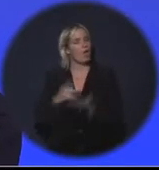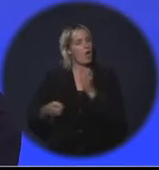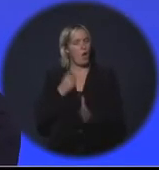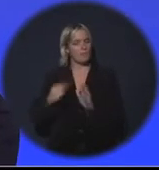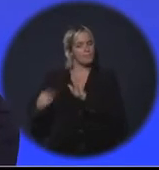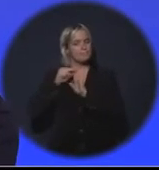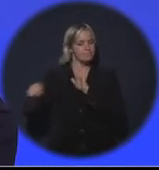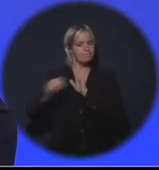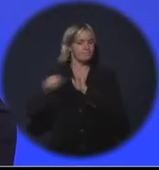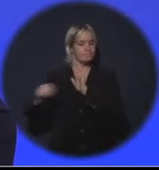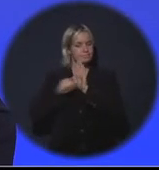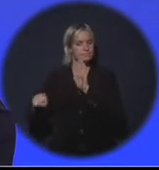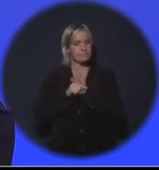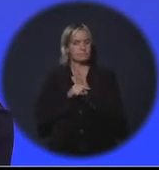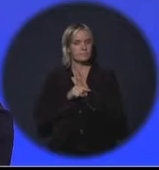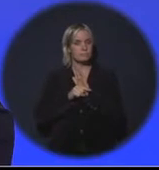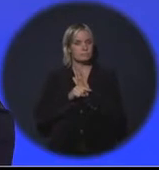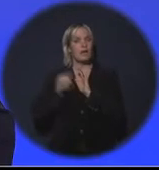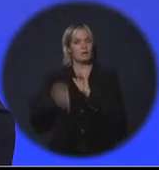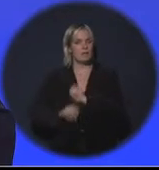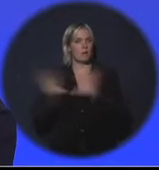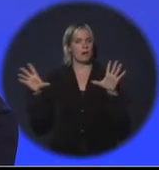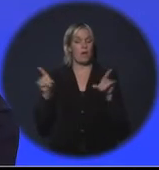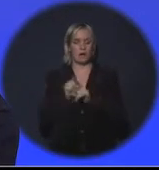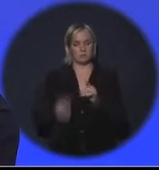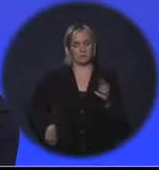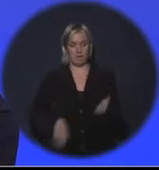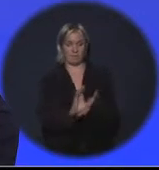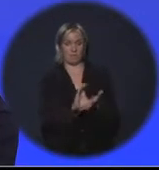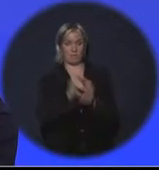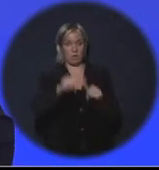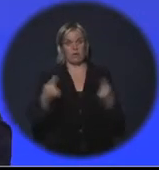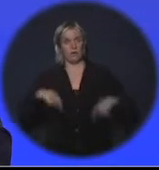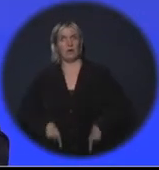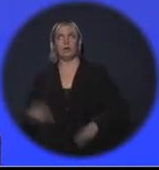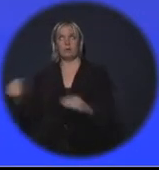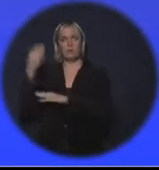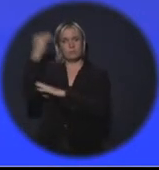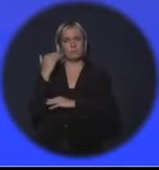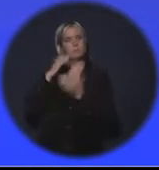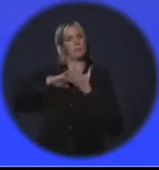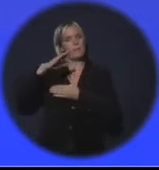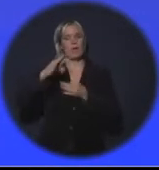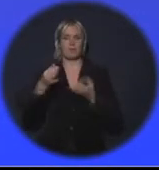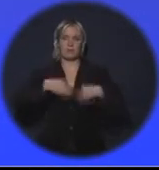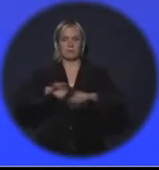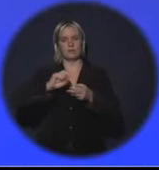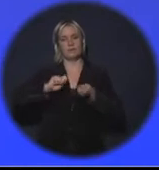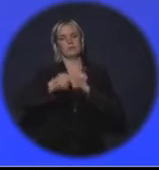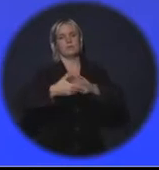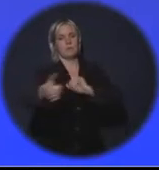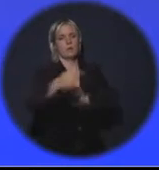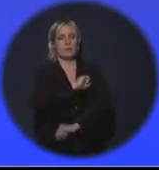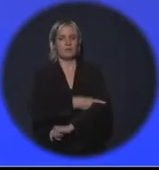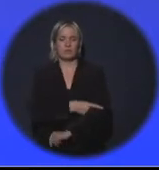devons investir massivement avec un État qui est le garant de la stratégie énergétique de la nation. La